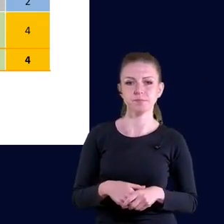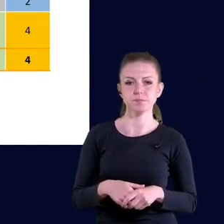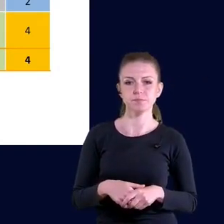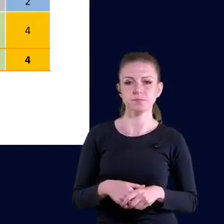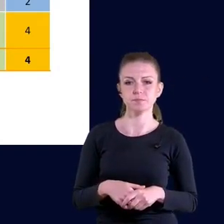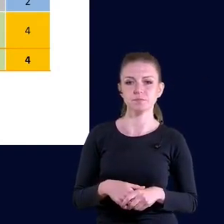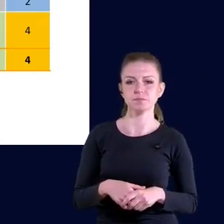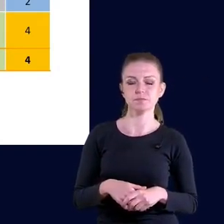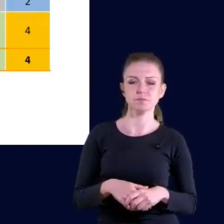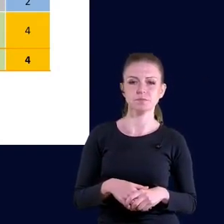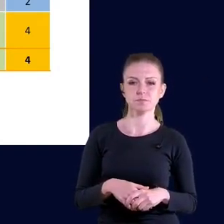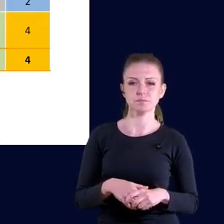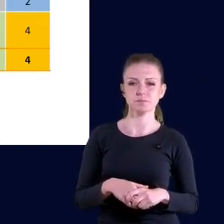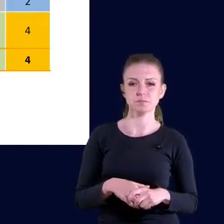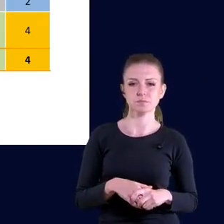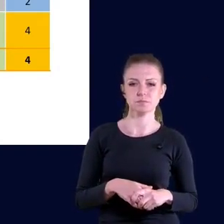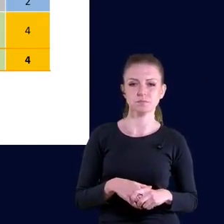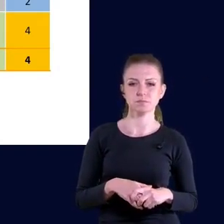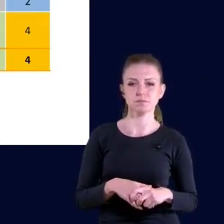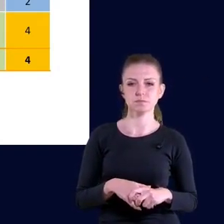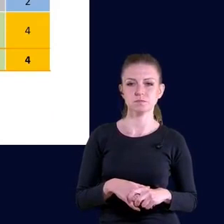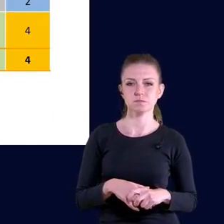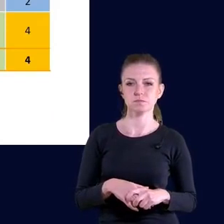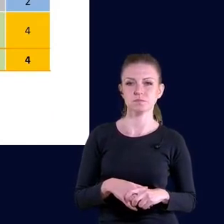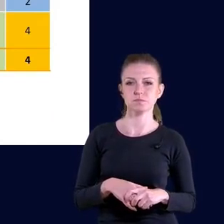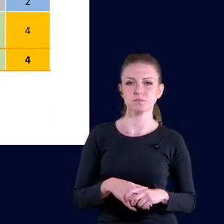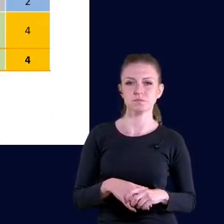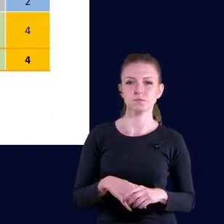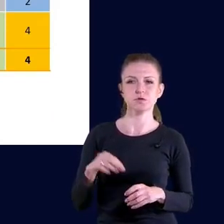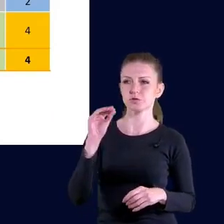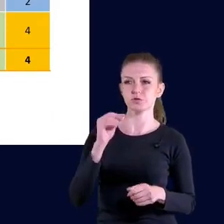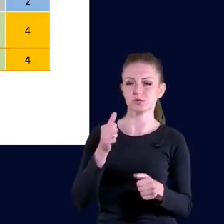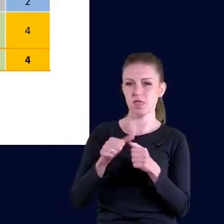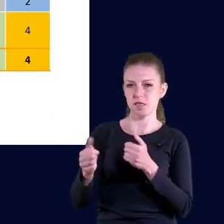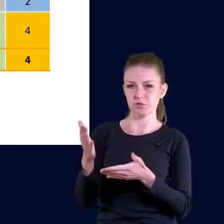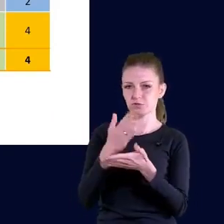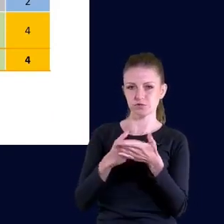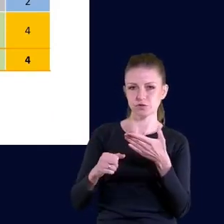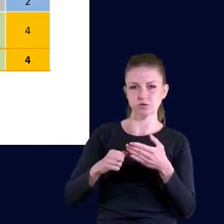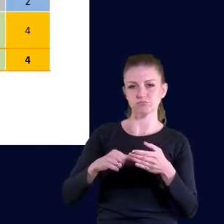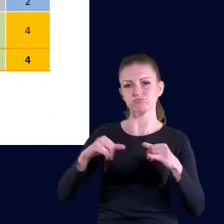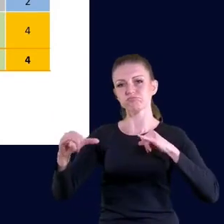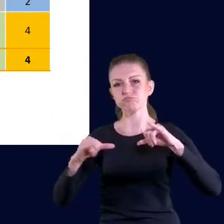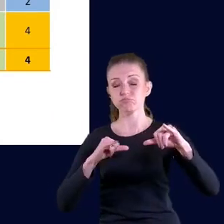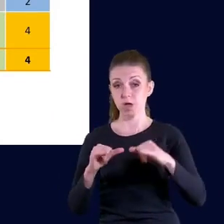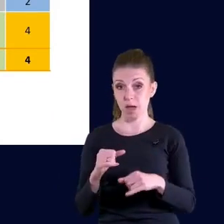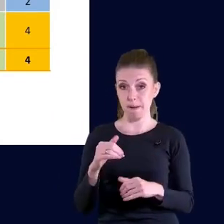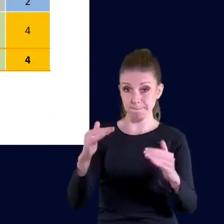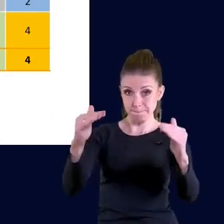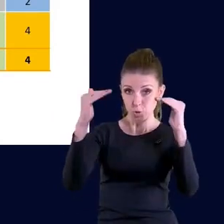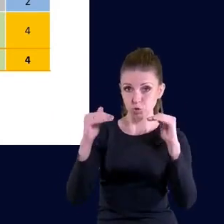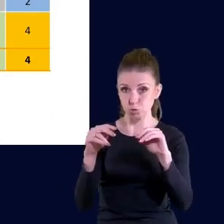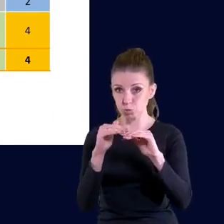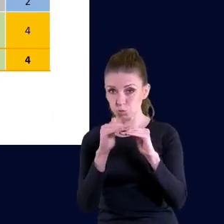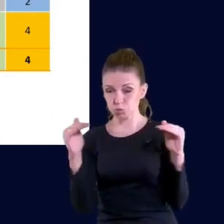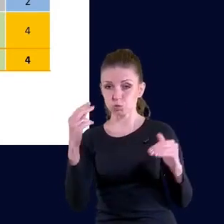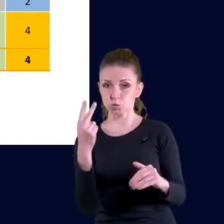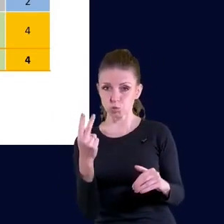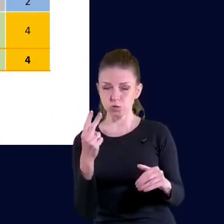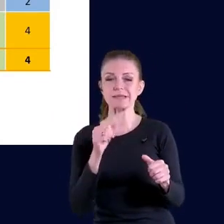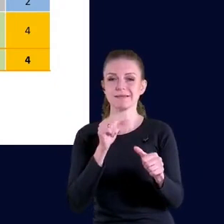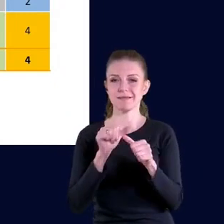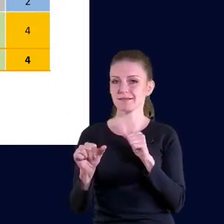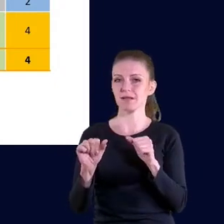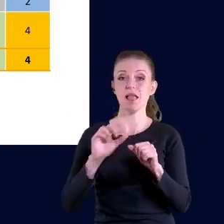te one nie są jeszcze częścią strategii instytucji na poziomie drugiej są już częścią ale są narazie